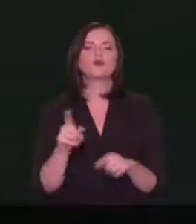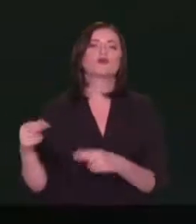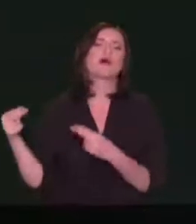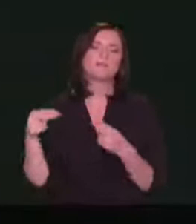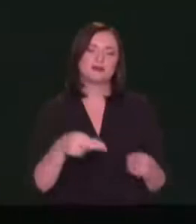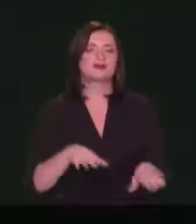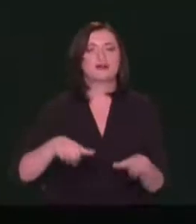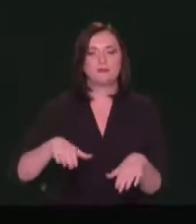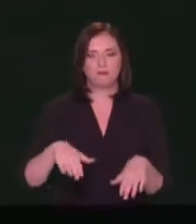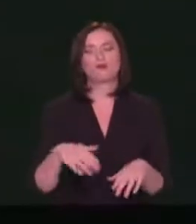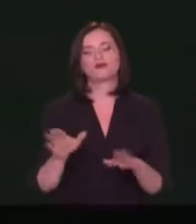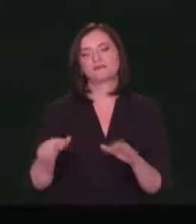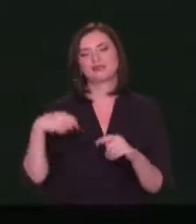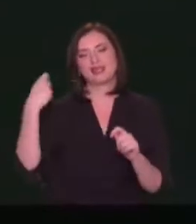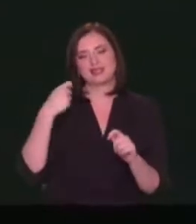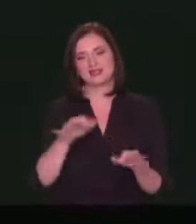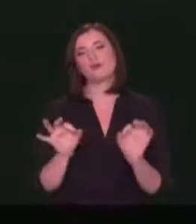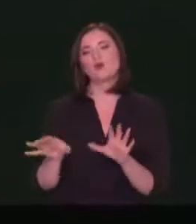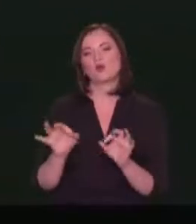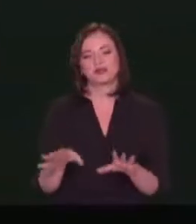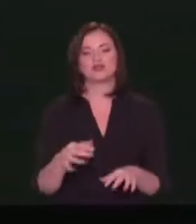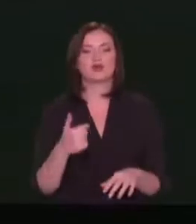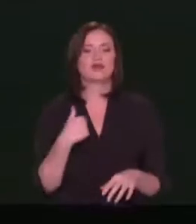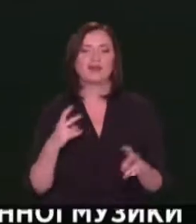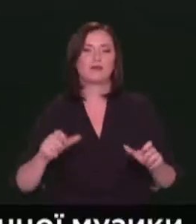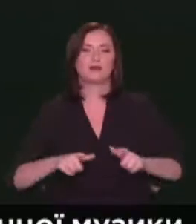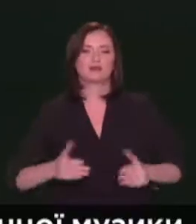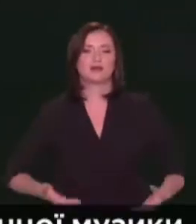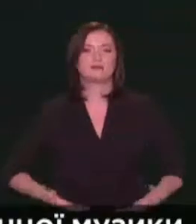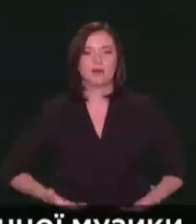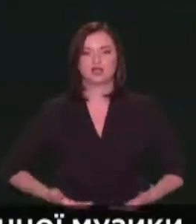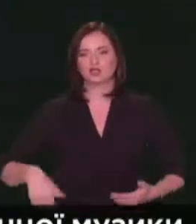вже потім після зйомки, ми їй розкажемо про це. Я не позаздрю мешканцям